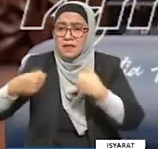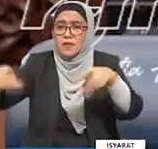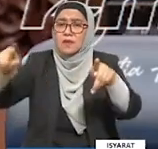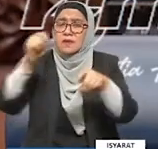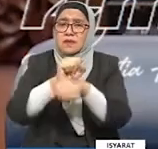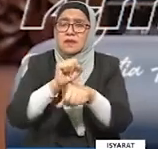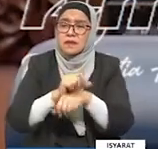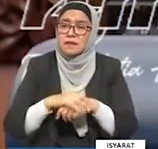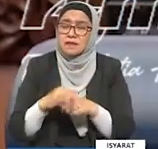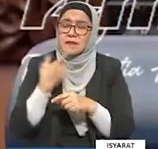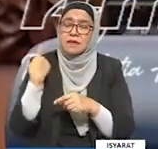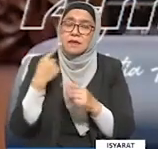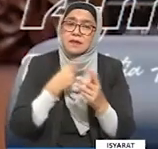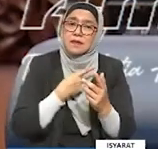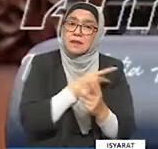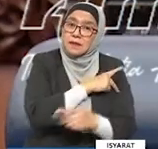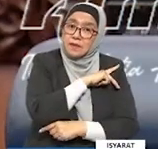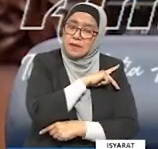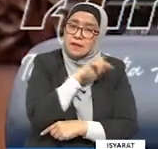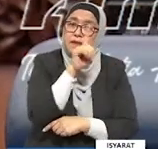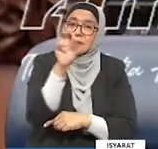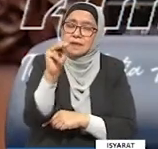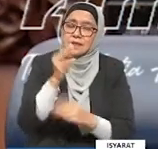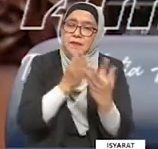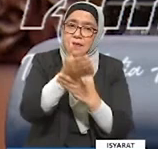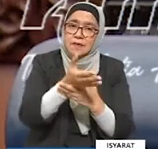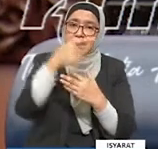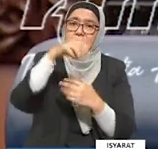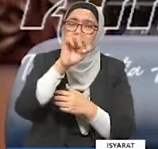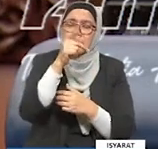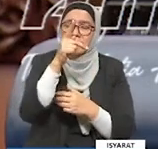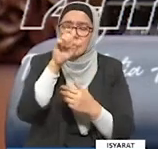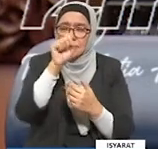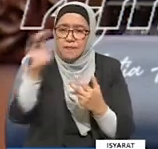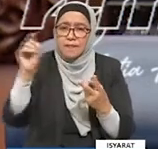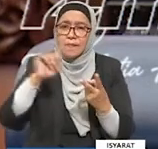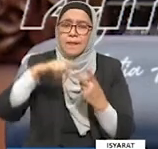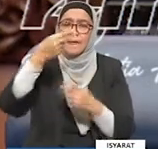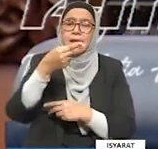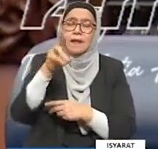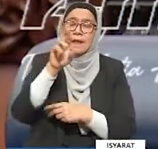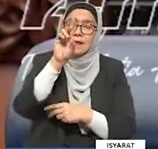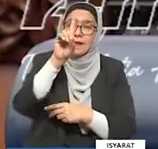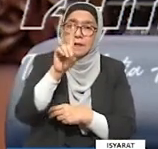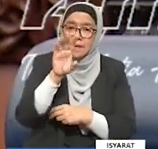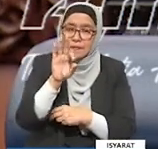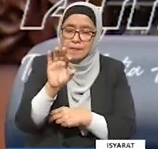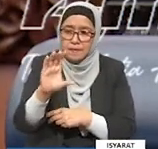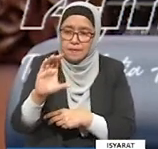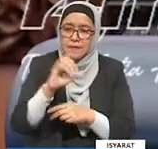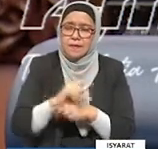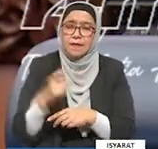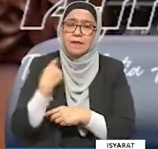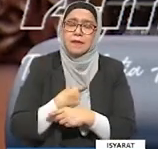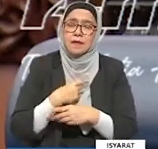Kementerian Sumber Manusia melalui agensi Perkeso dan Kementerian HRDC, kita telah mempergiatkan program-program reskilling